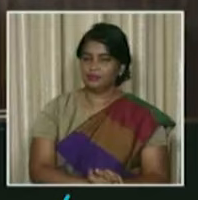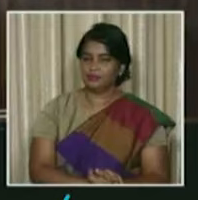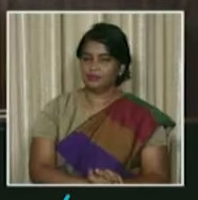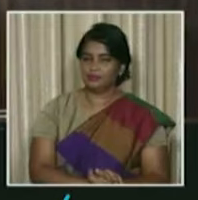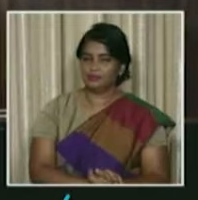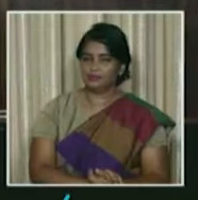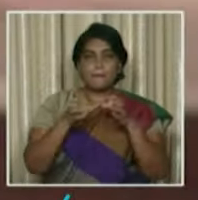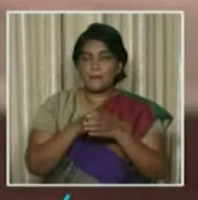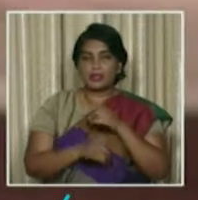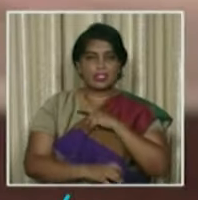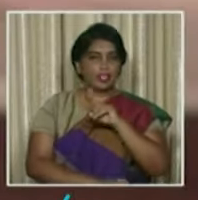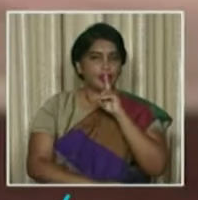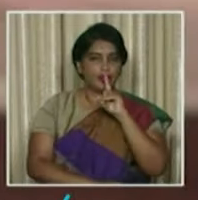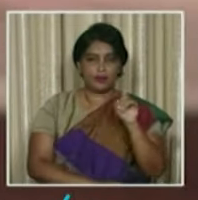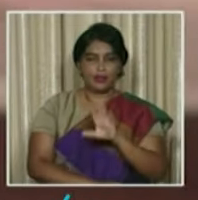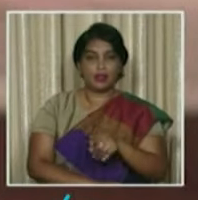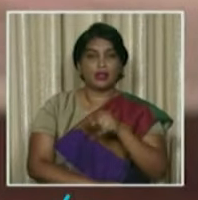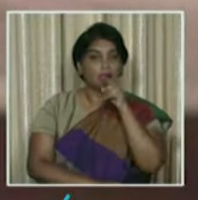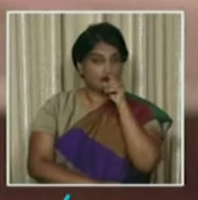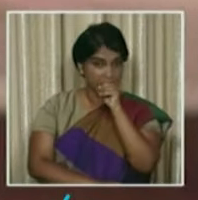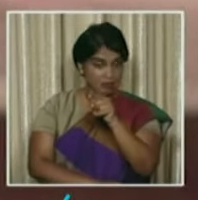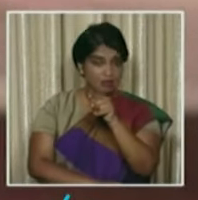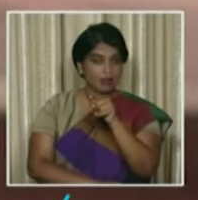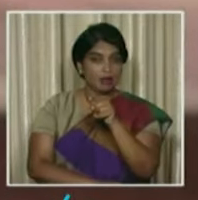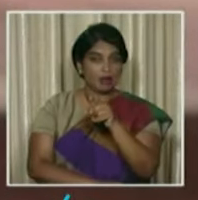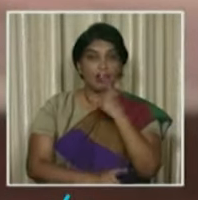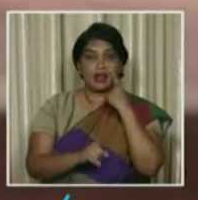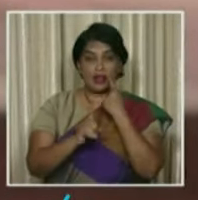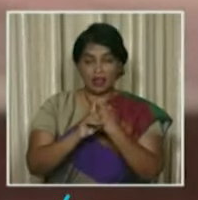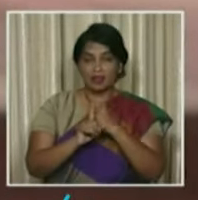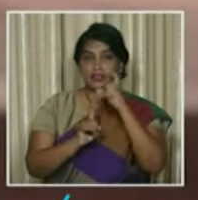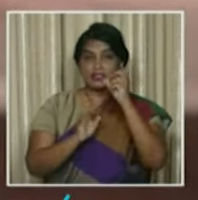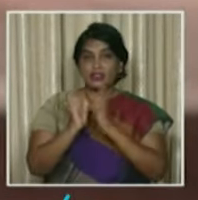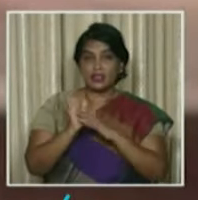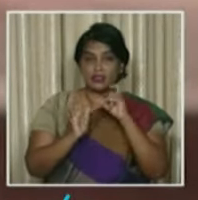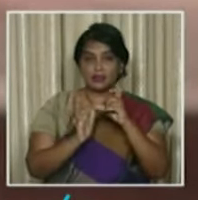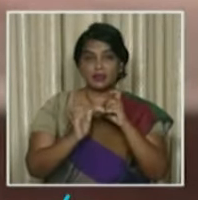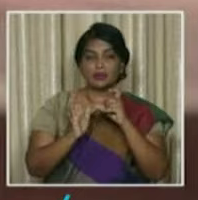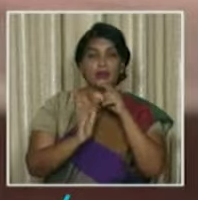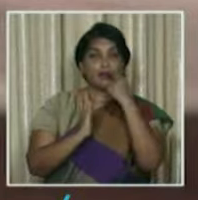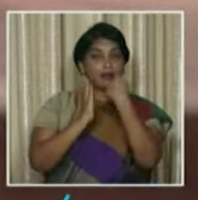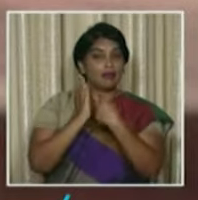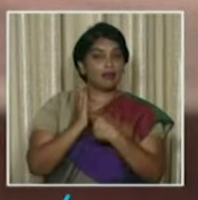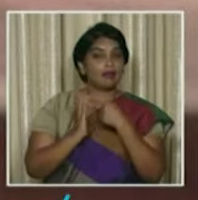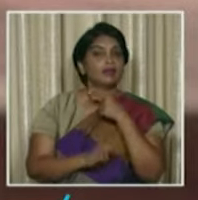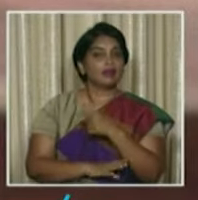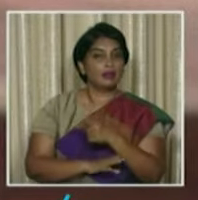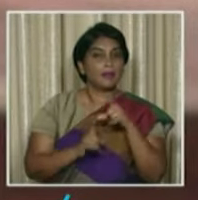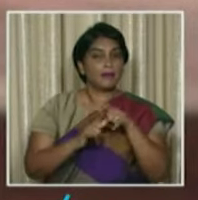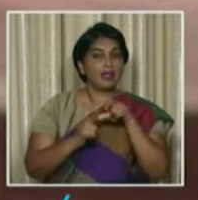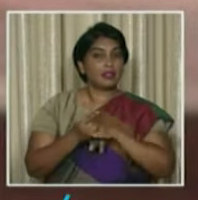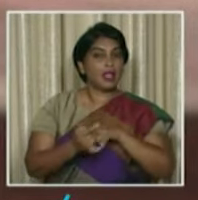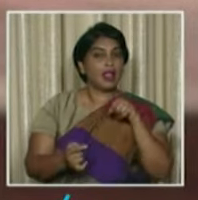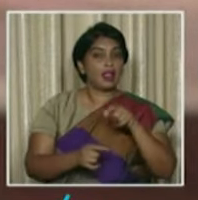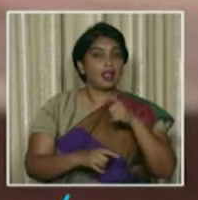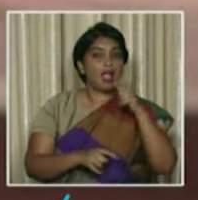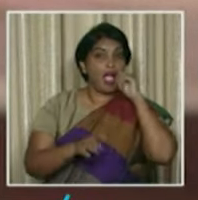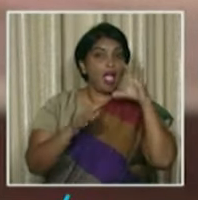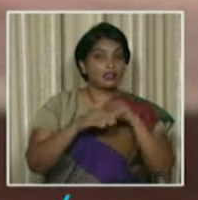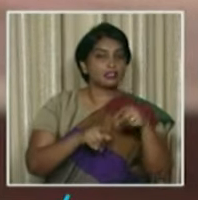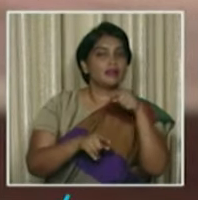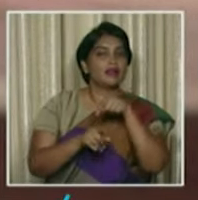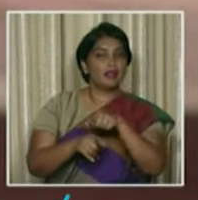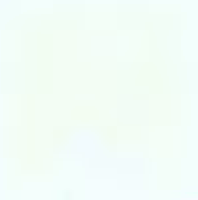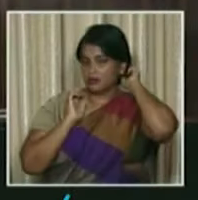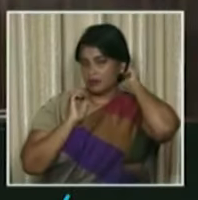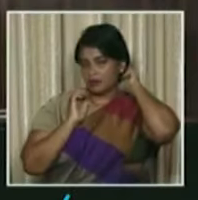ඉදිරිපත් කරන්න එපා. මෙතුමාගේ නුවර නගර සභාවේ අපේක්ෂක ලයිස්වල තමයි ඔය ප්‍රාදේශීය ලේකම්ගේ මහත්තයා ඉන්නේ. ඒක තමයි